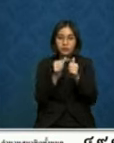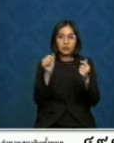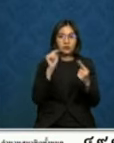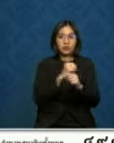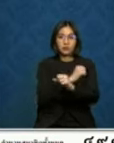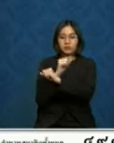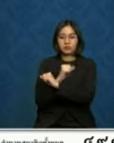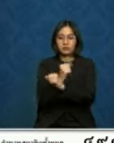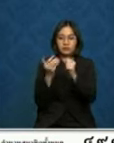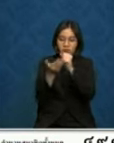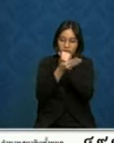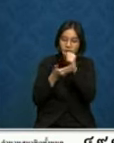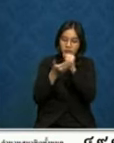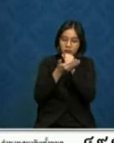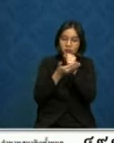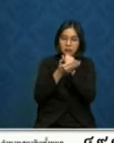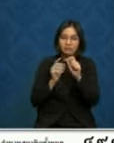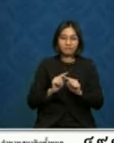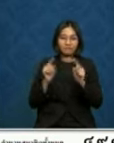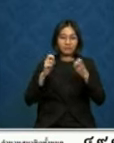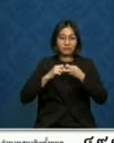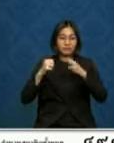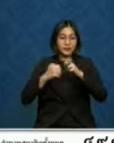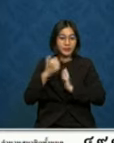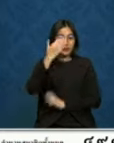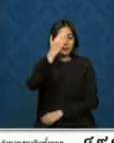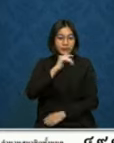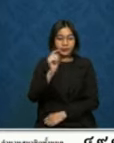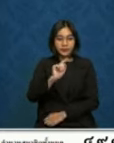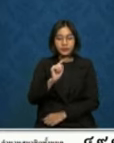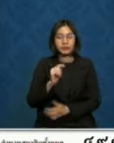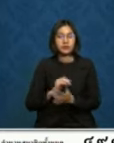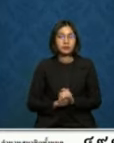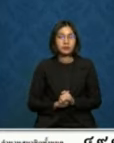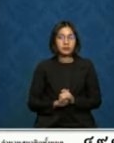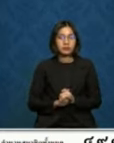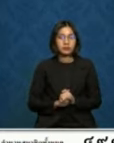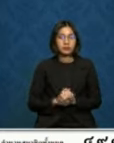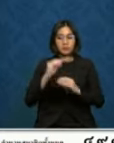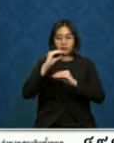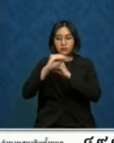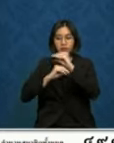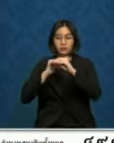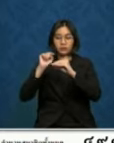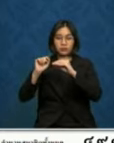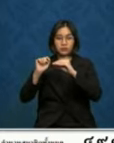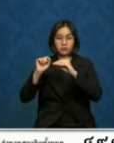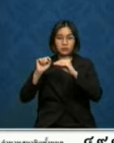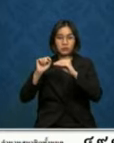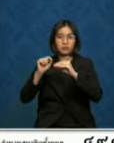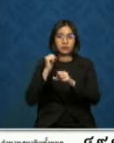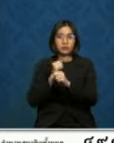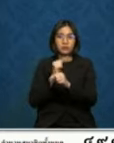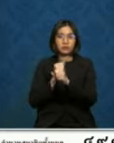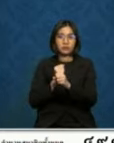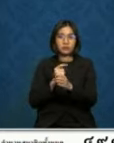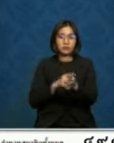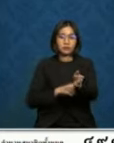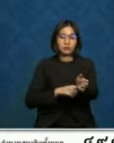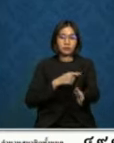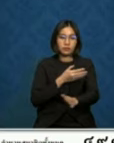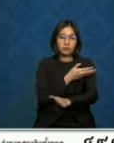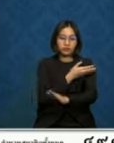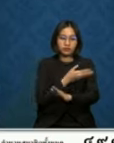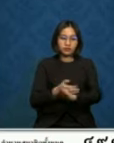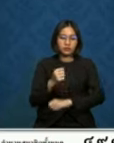การป้องกันยาเสพติดแต่ปัญหาครับท่านประธานครับคือเรามีโครงการที่เราทำกันมากกว่า25